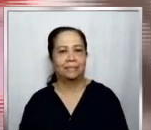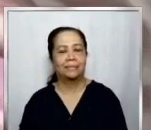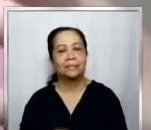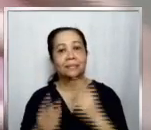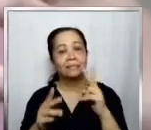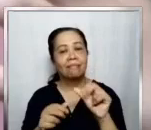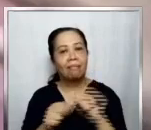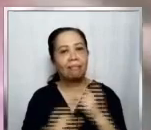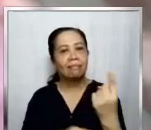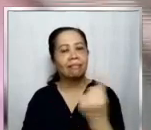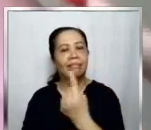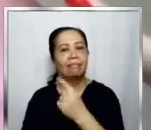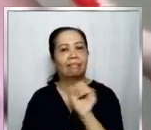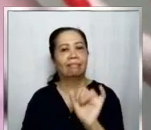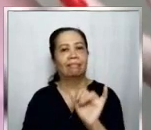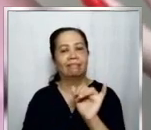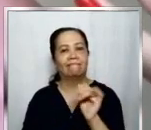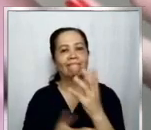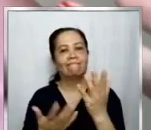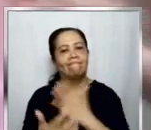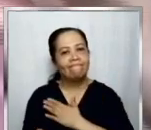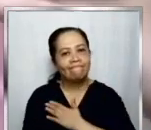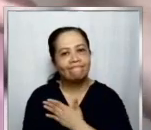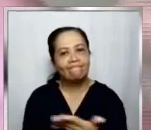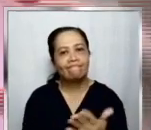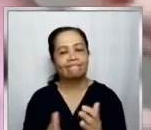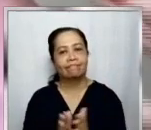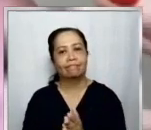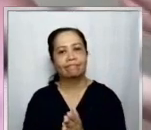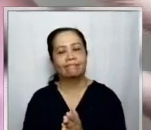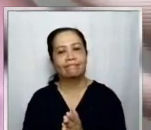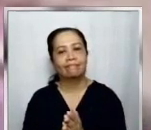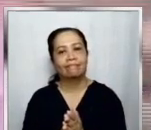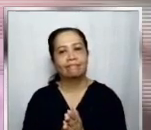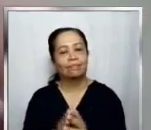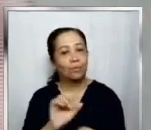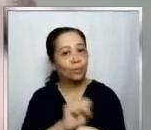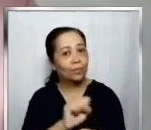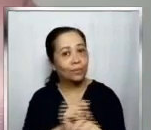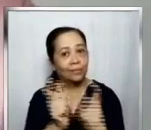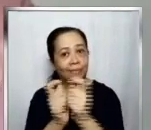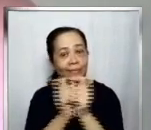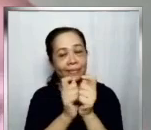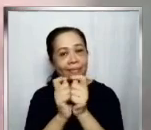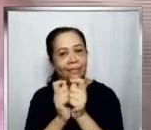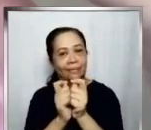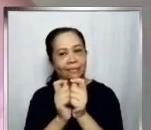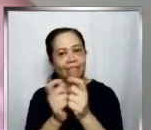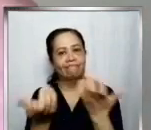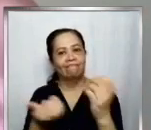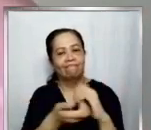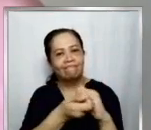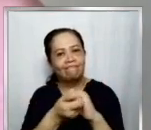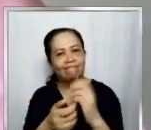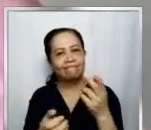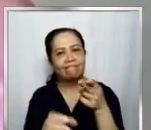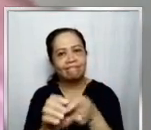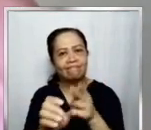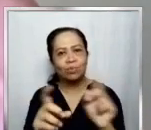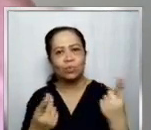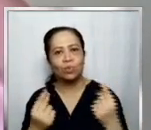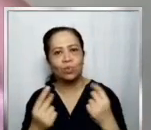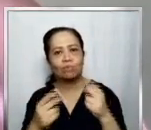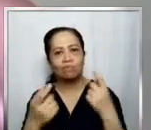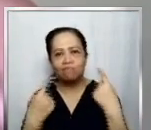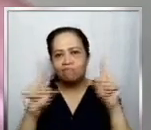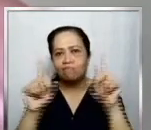like is willing to work together and try new things kung anong gagana. Anong